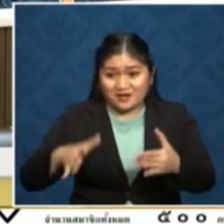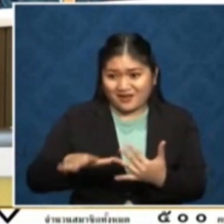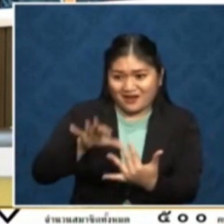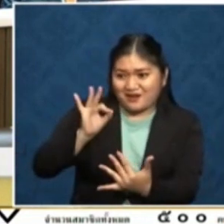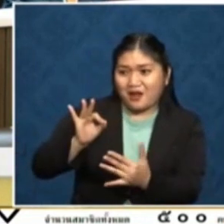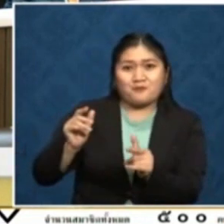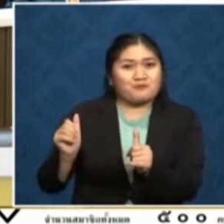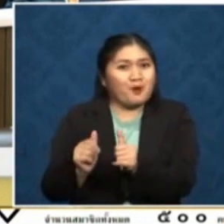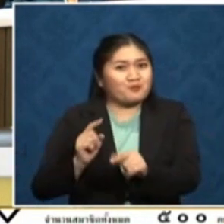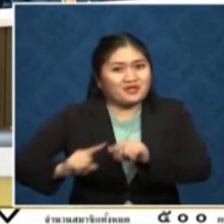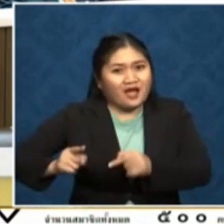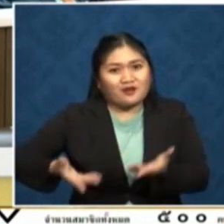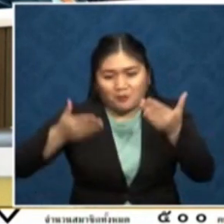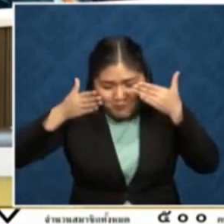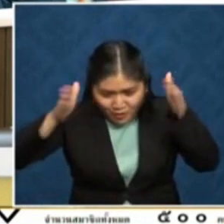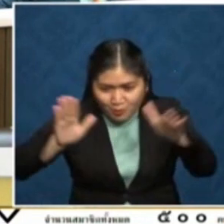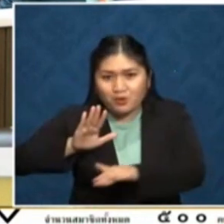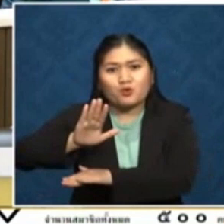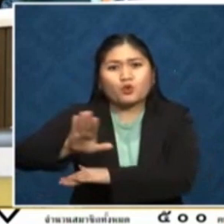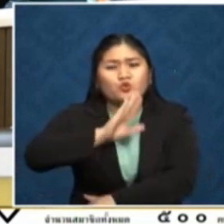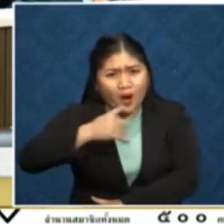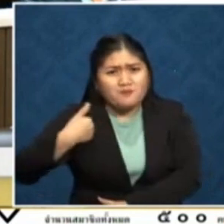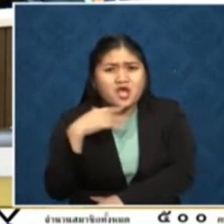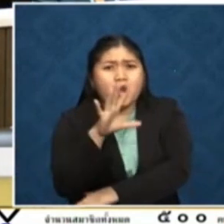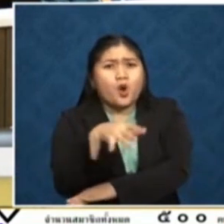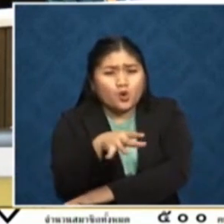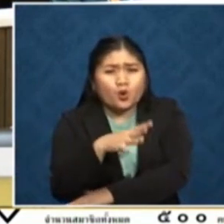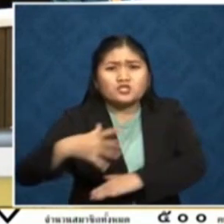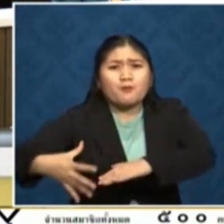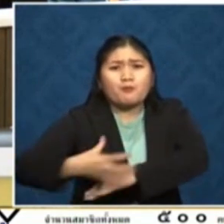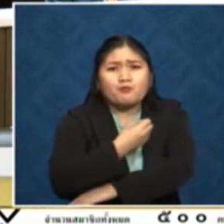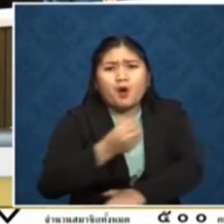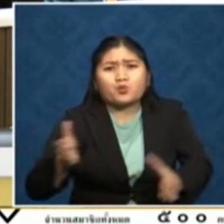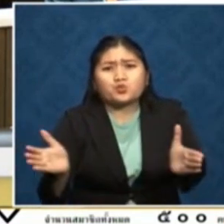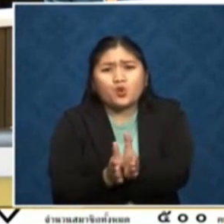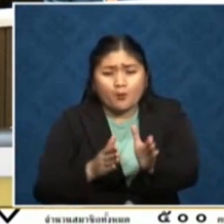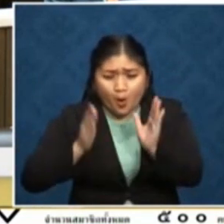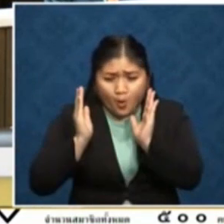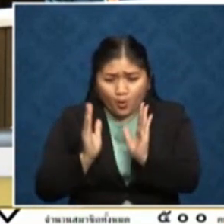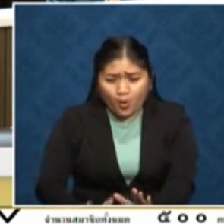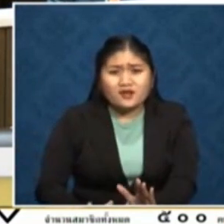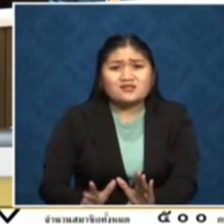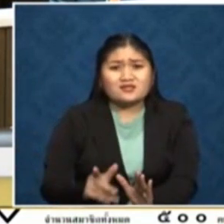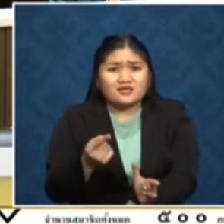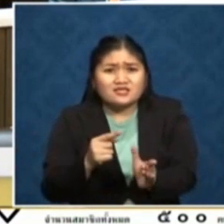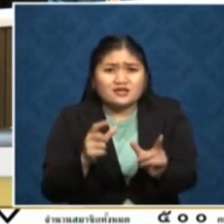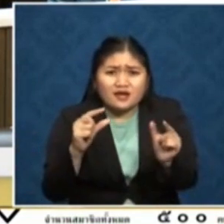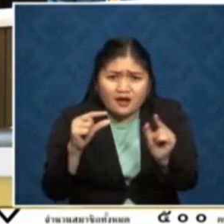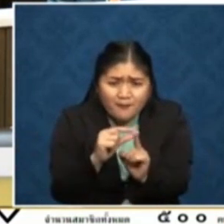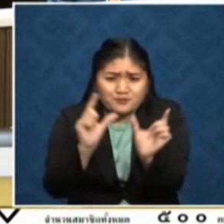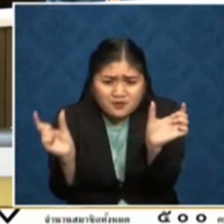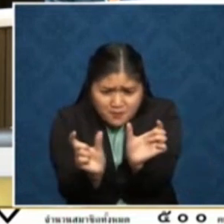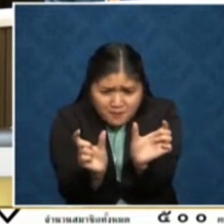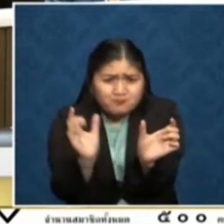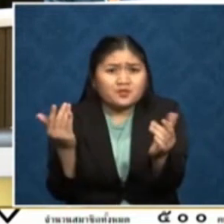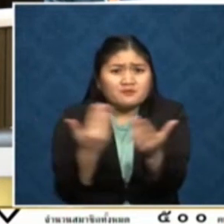ที่บอกว่าตัวเองถูกหลอกนั้นบางทีก็อาจจะไม่มีวิจารณญาณหรือที่ภาวะเพียงพอในการเลือกคบคนหรือเปล่าซึ่งหากเ